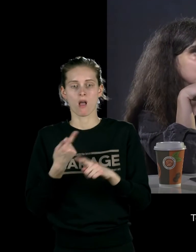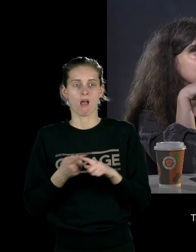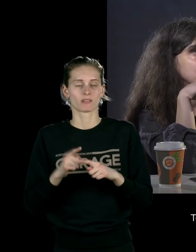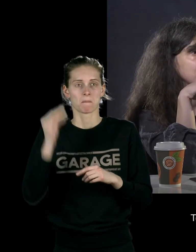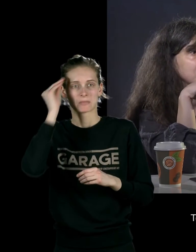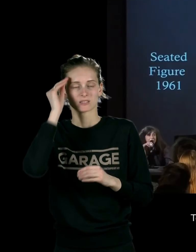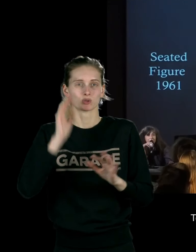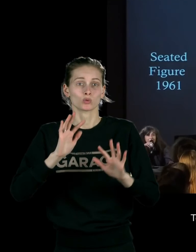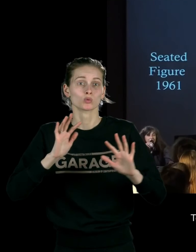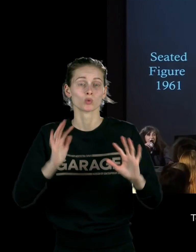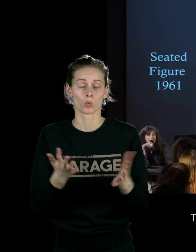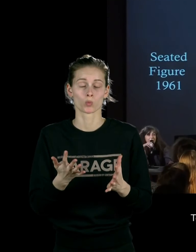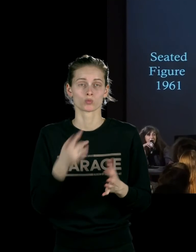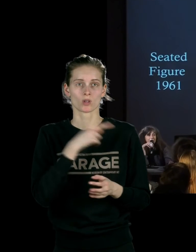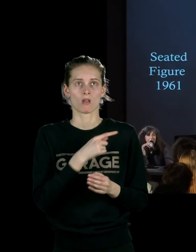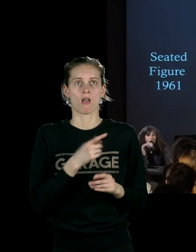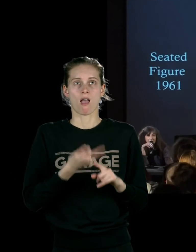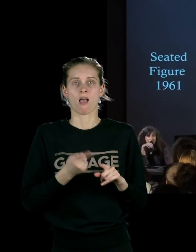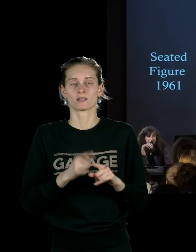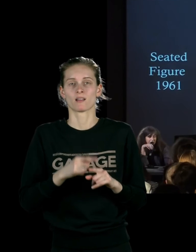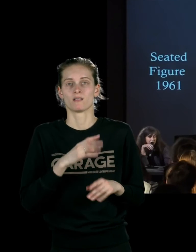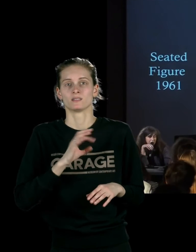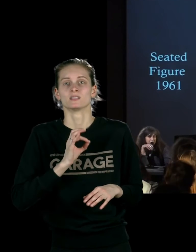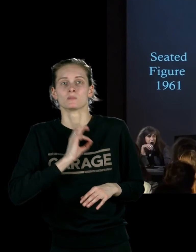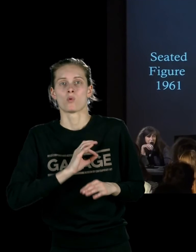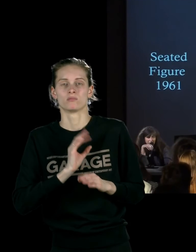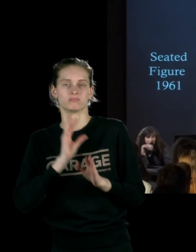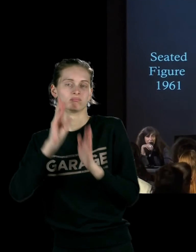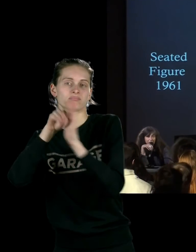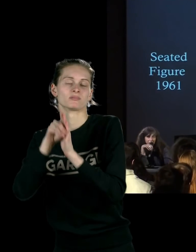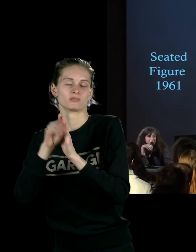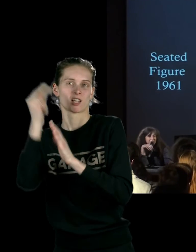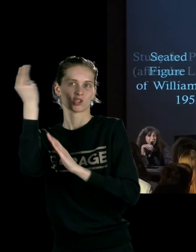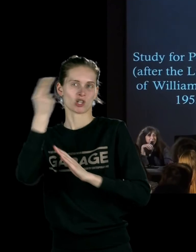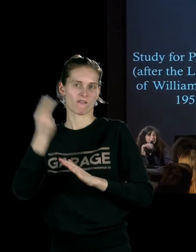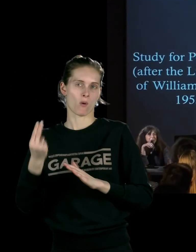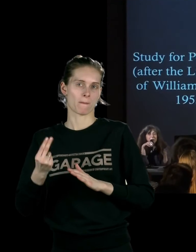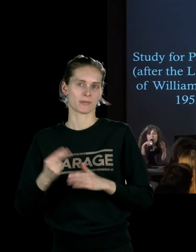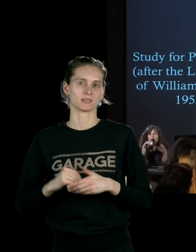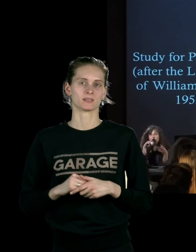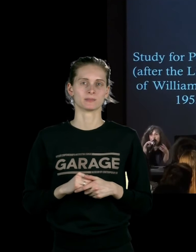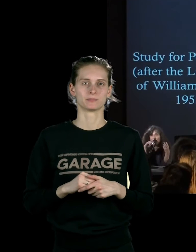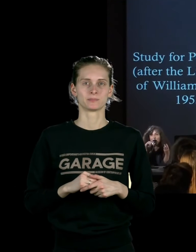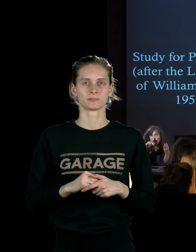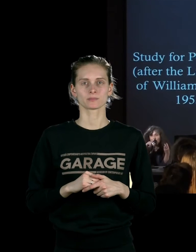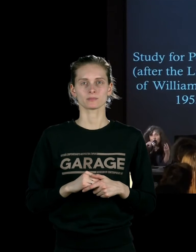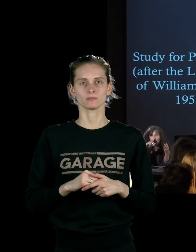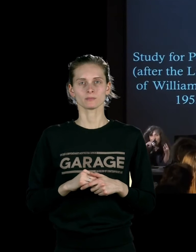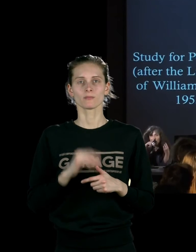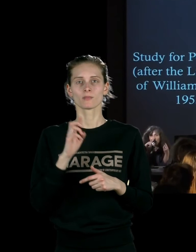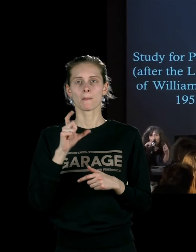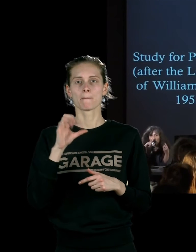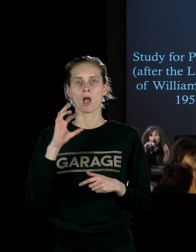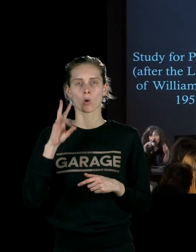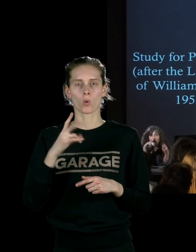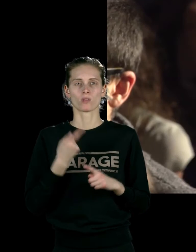которое он использовал в своей живописи. А Фрэнсис Бэкон был, как мы уже говорили, был одним из последних фигуративных